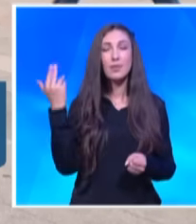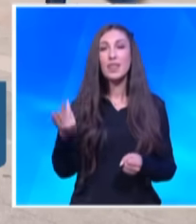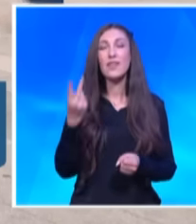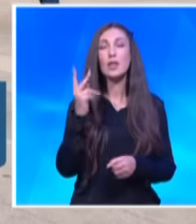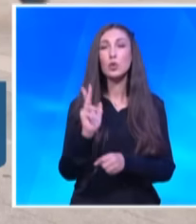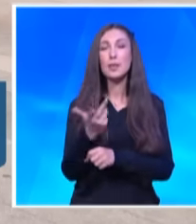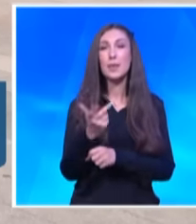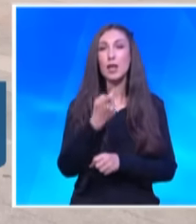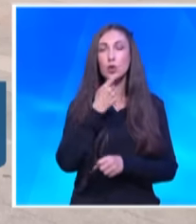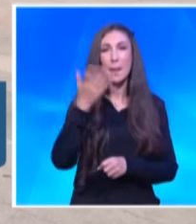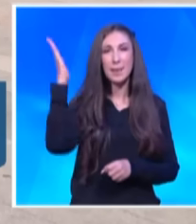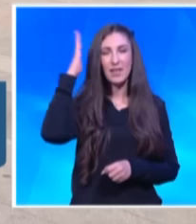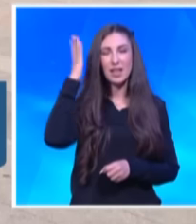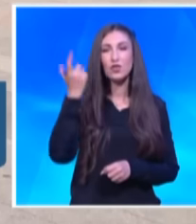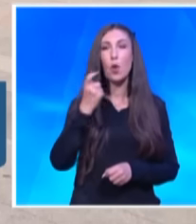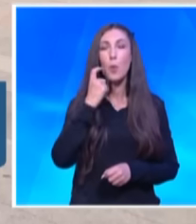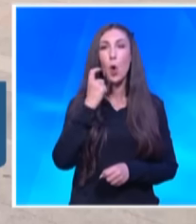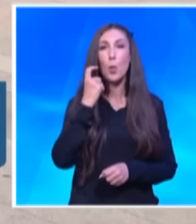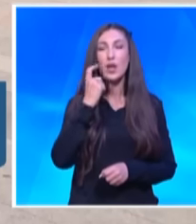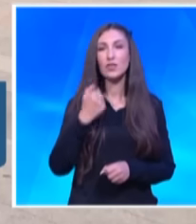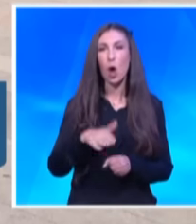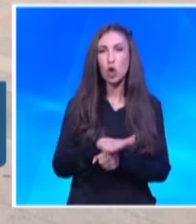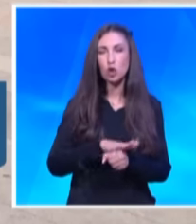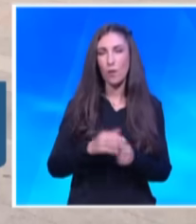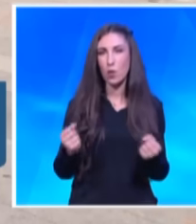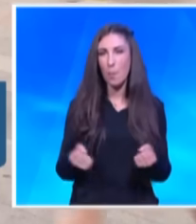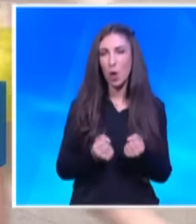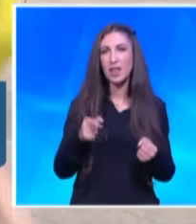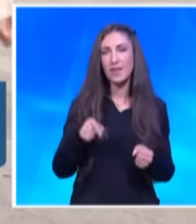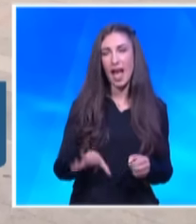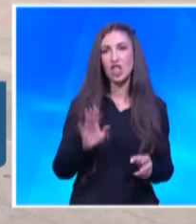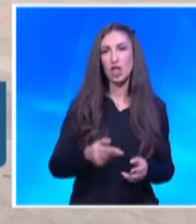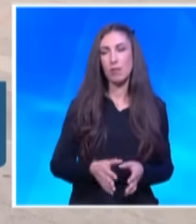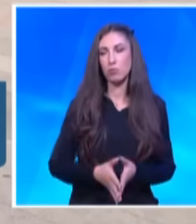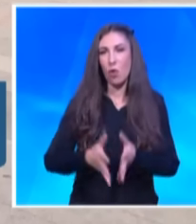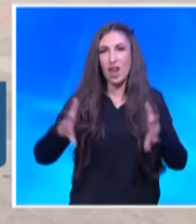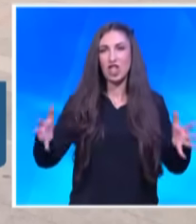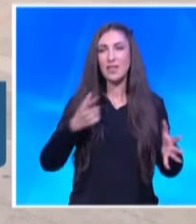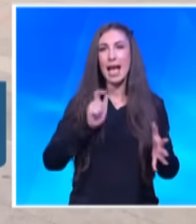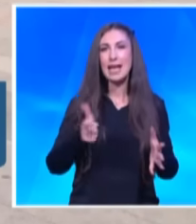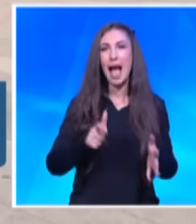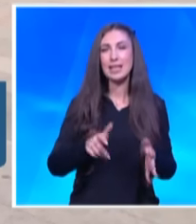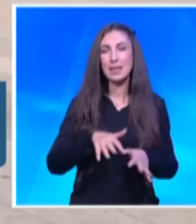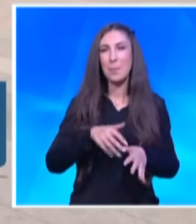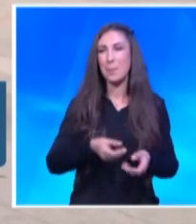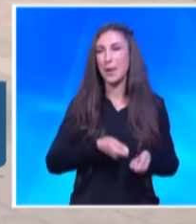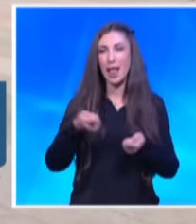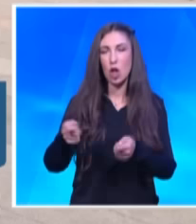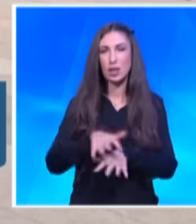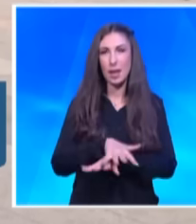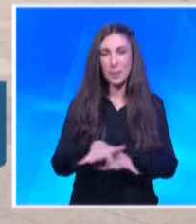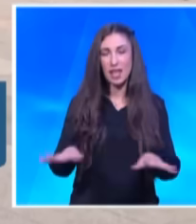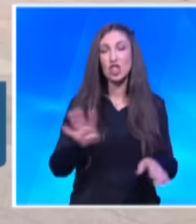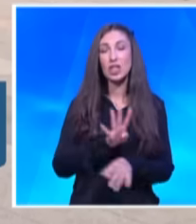2018 година от правителството на Бойко Борисов с основен мотив, че така ще разширим газопреносната си мрежа. 14 месеца